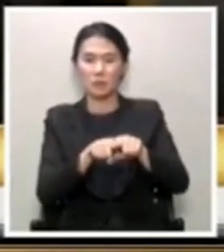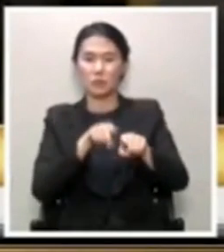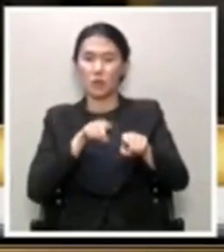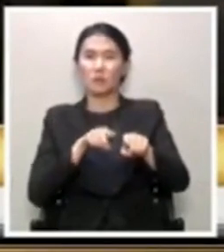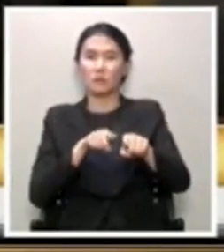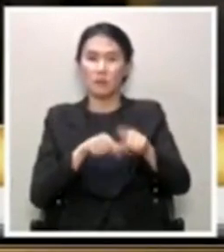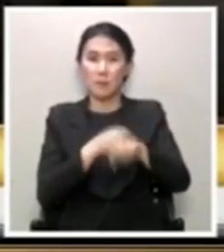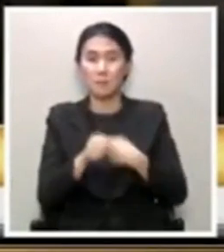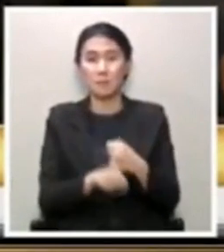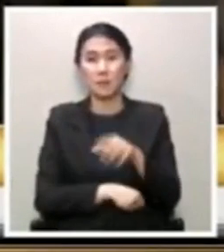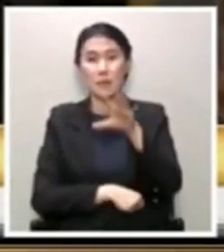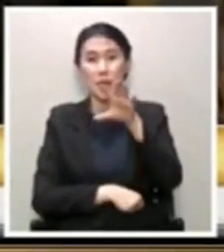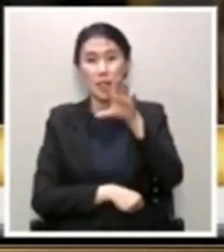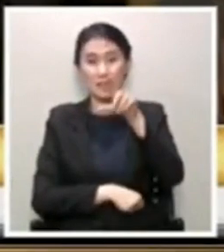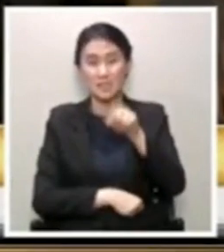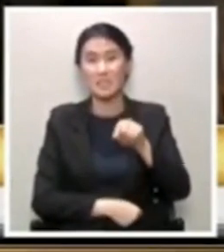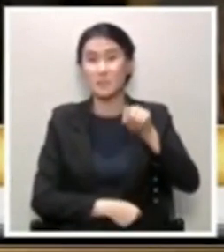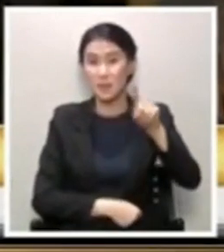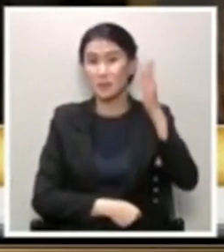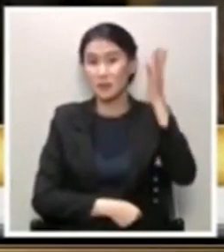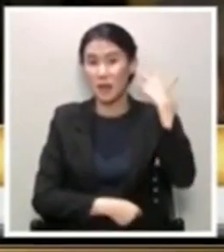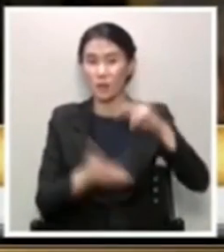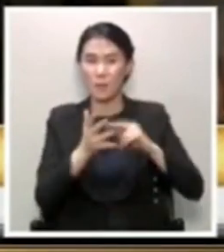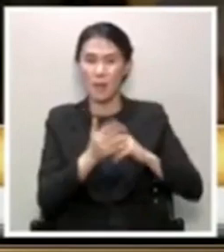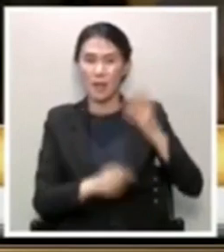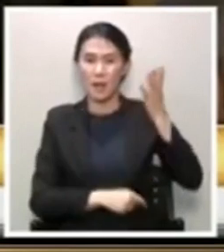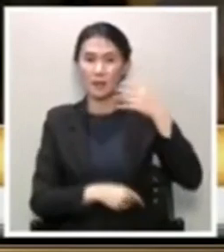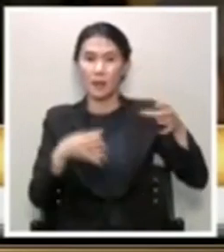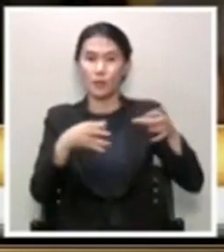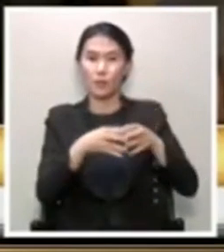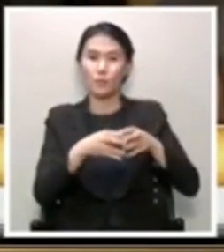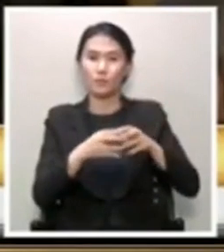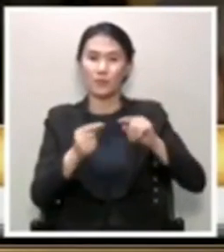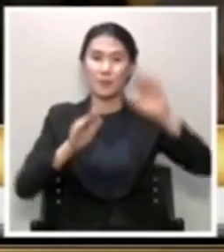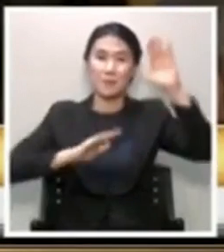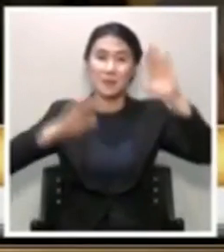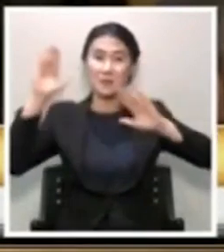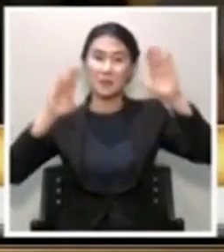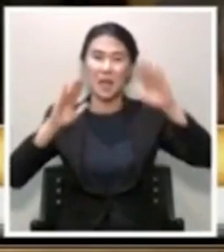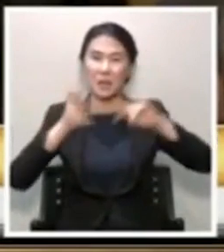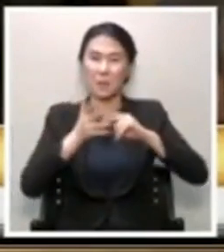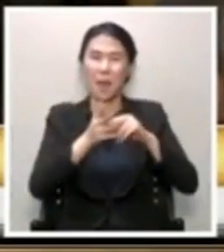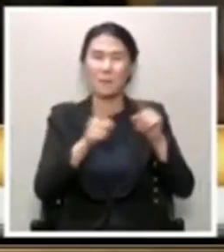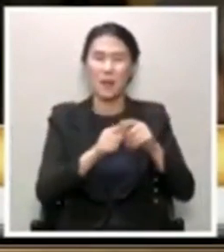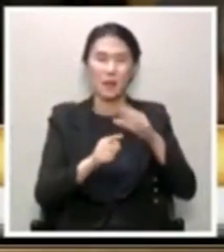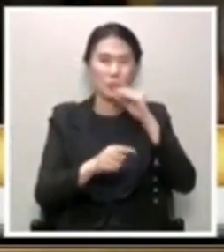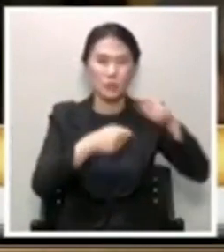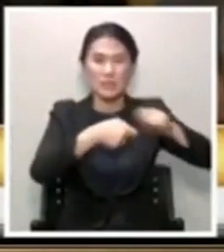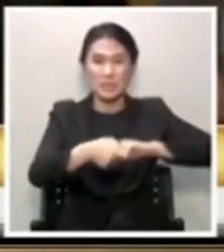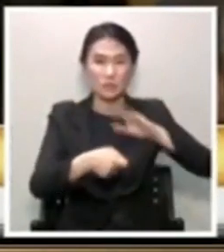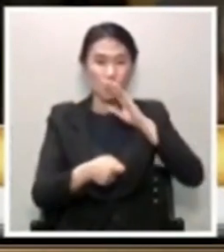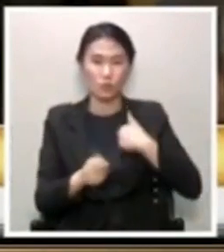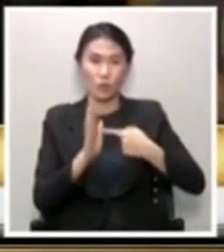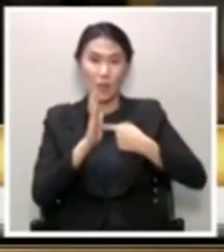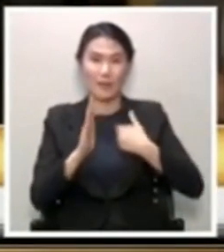ปี2521ครับสมัยที่พวกเราเรียกกันว่าประชาธิปไตยครึ่งใบสมัยที่พวกเราลงเลือกตั้งกันเสร็จแล้ว